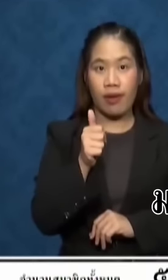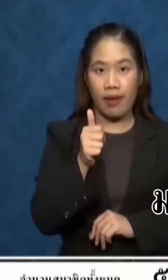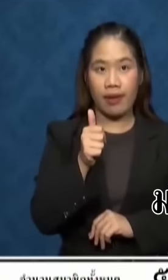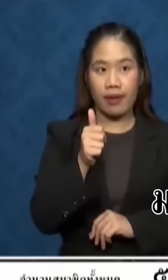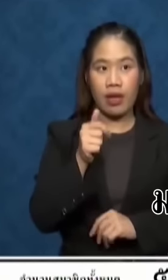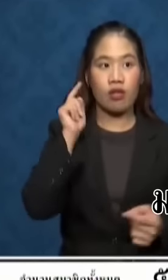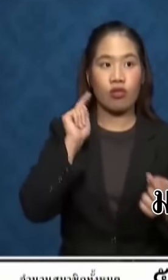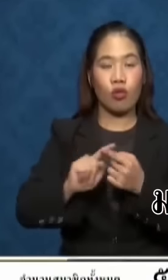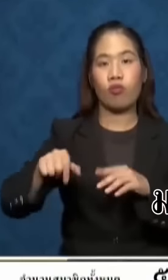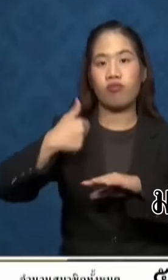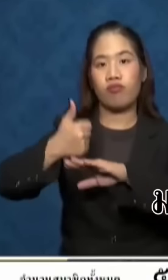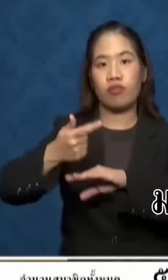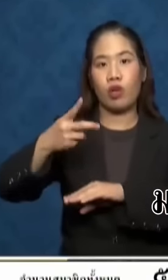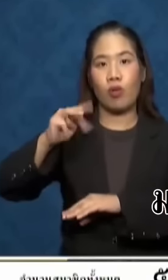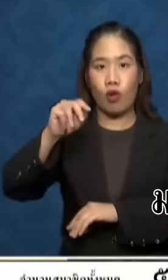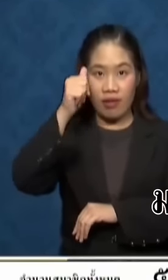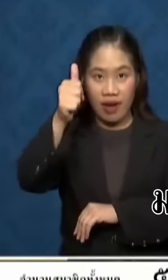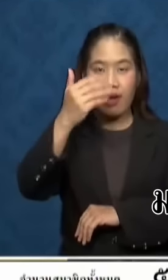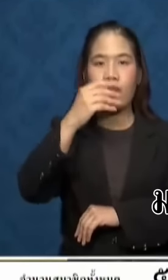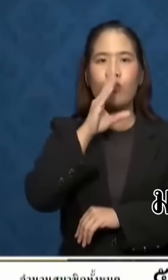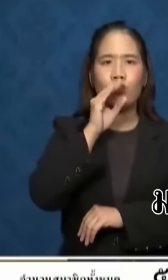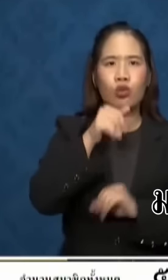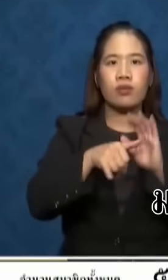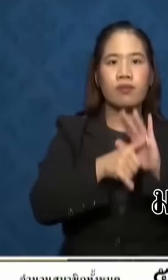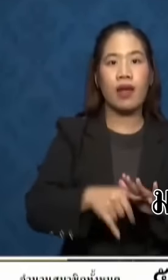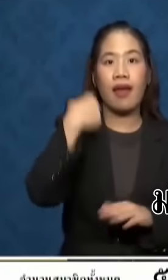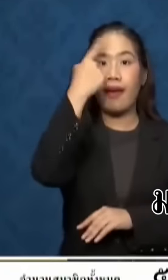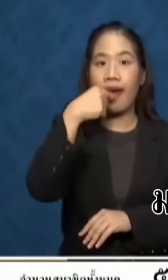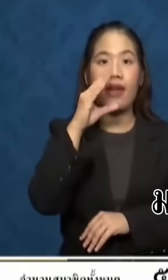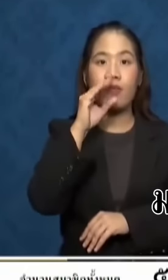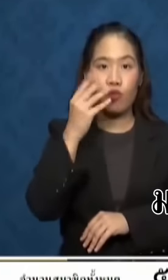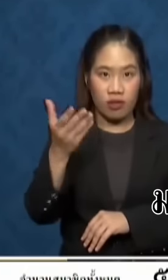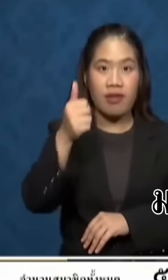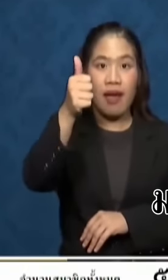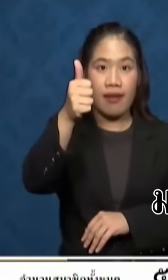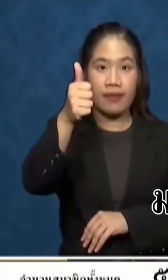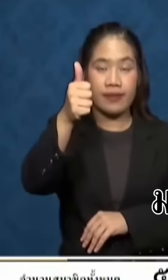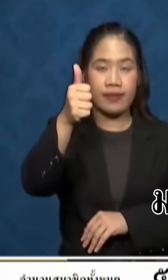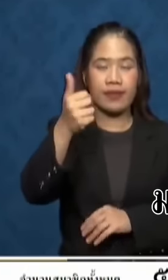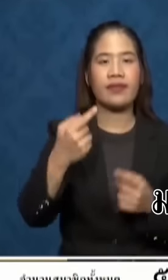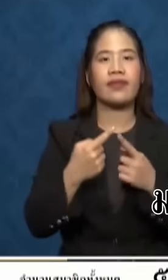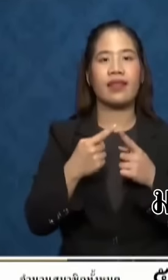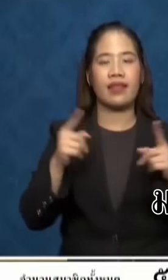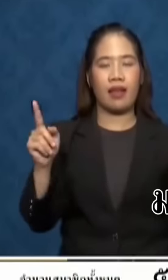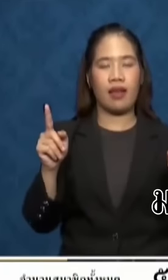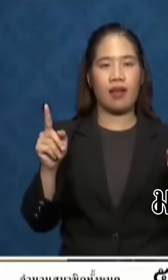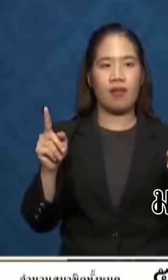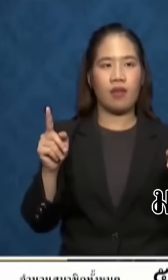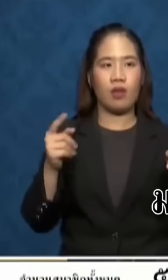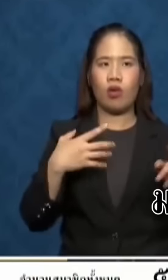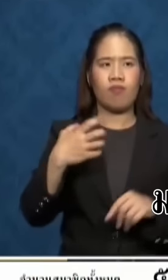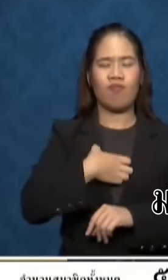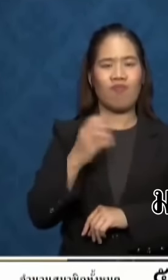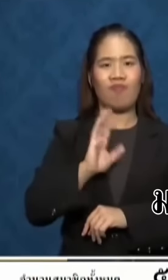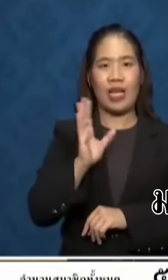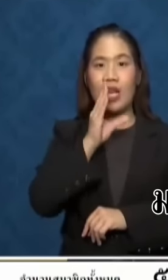ให้ POWผมพูดแลเลปฏิบทนั้น ใครเป็คนพูด ผมบอกท่านได้ครัแต่ว่าโดยที่ไม่มีคามประสง